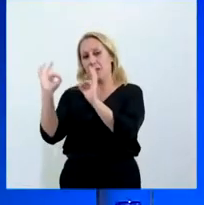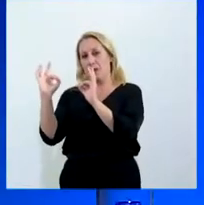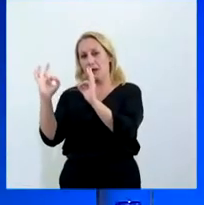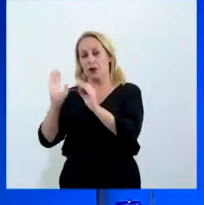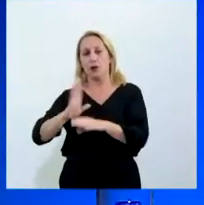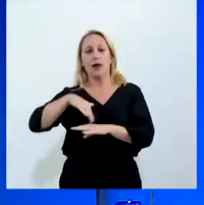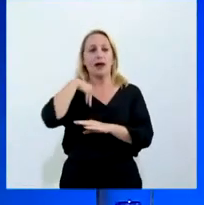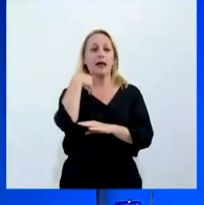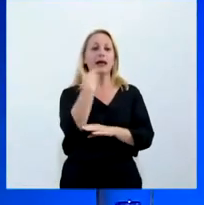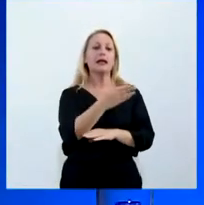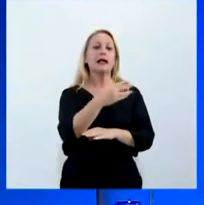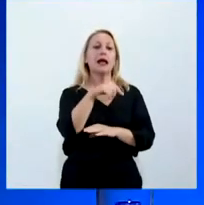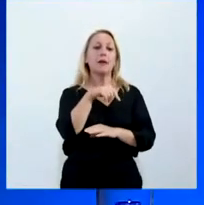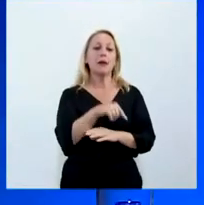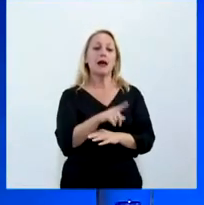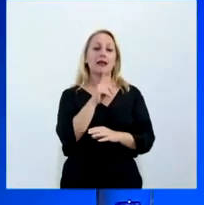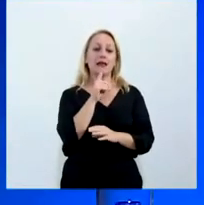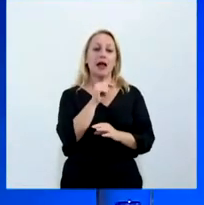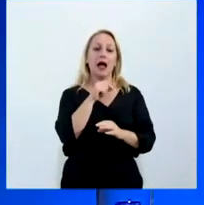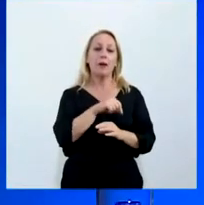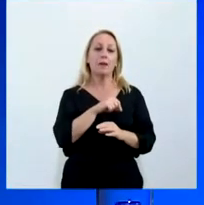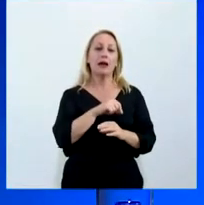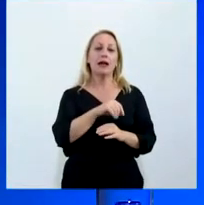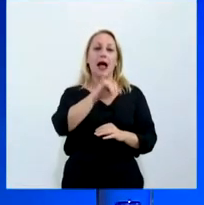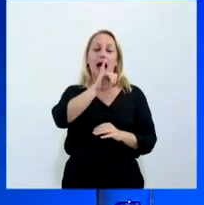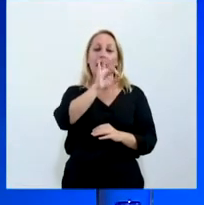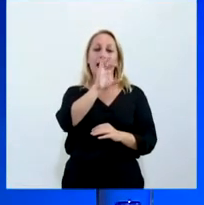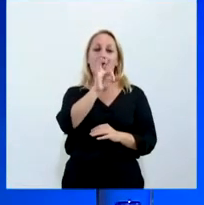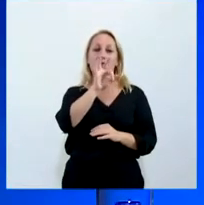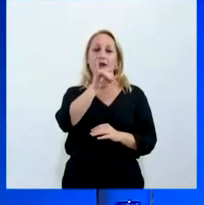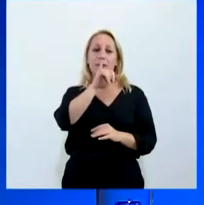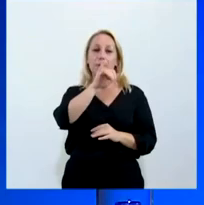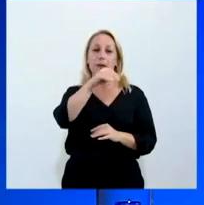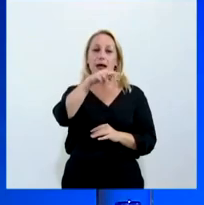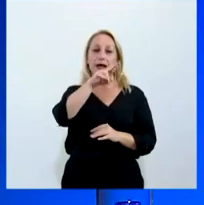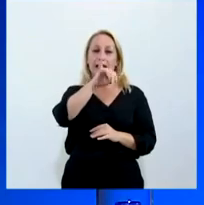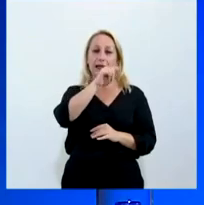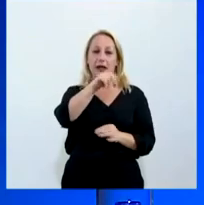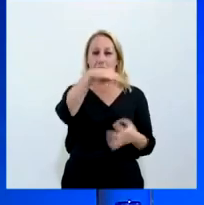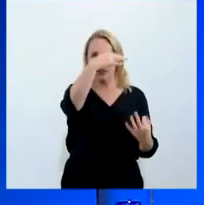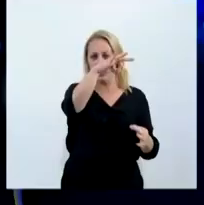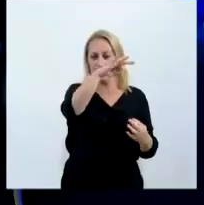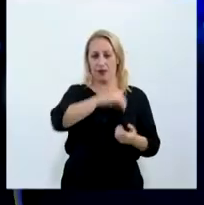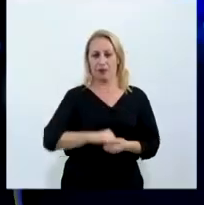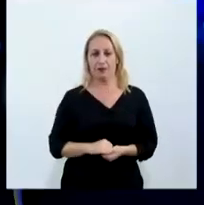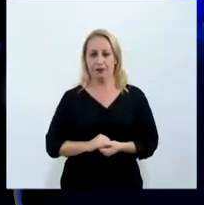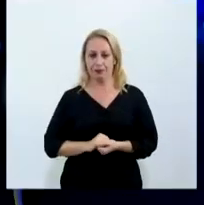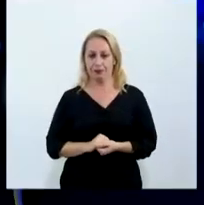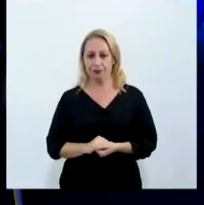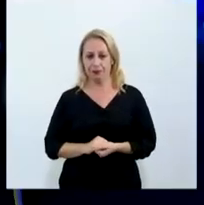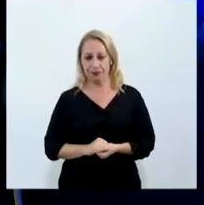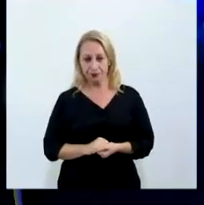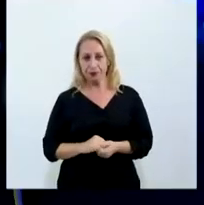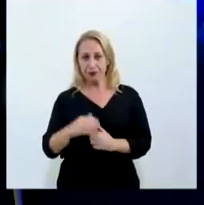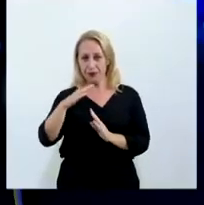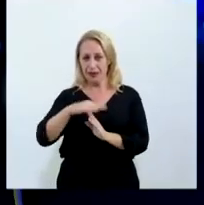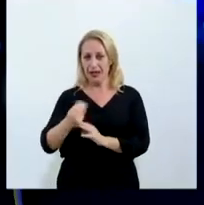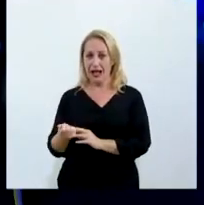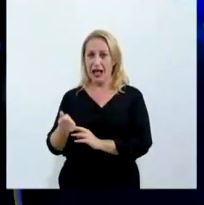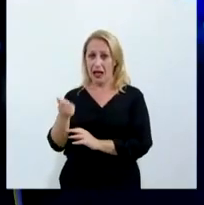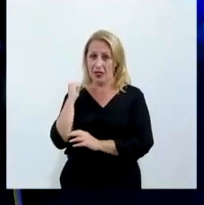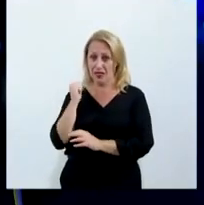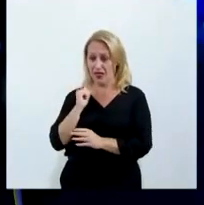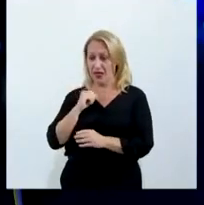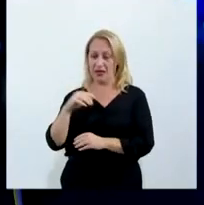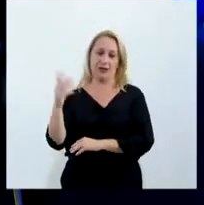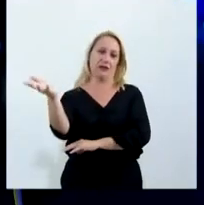ετοιμάζεται ο Άγγελος Μόσχοβας από το iEfemerida.gr. Κύριε Πρόεδρε, χθες μιλώντας για την επόμενη μέρα